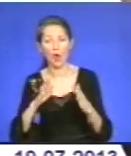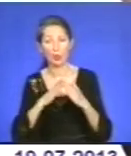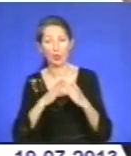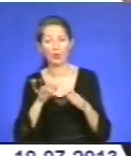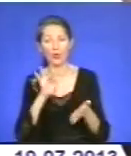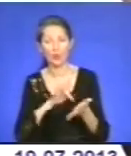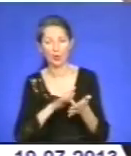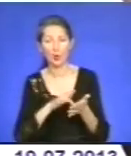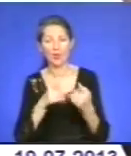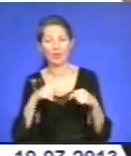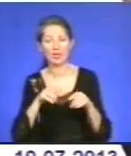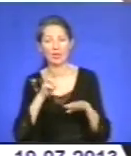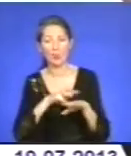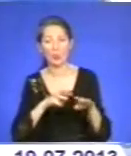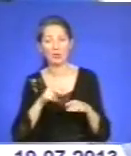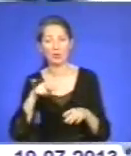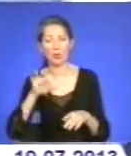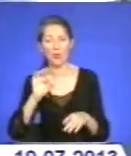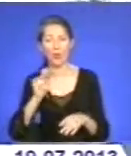у Почаєві Кременецького району.